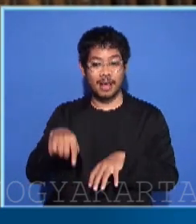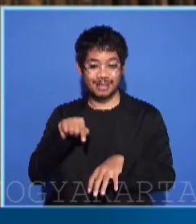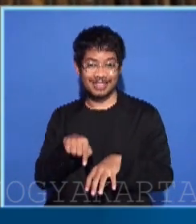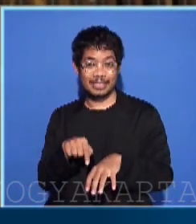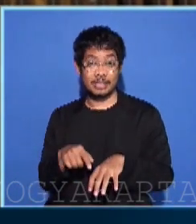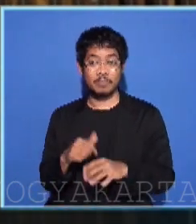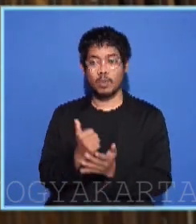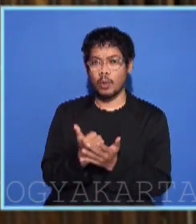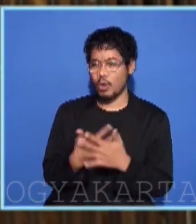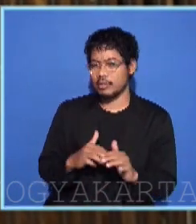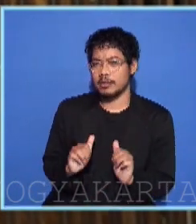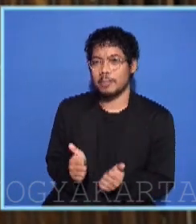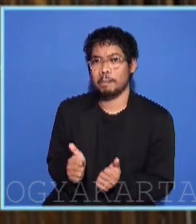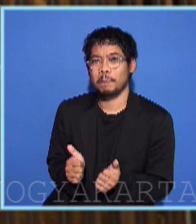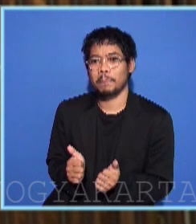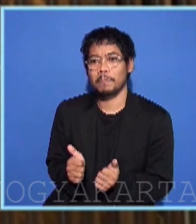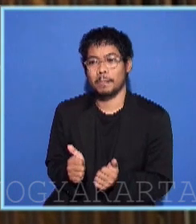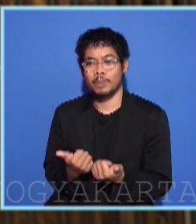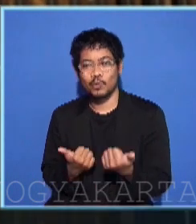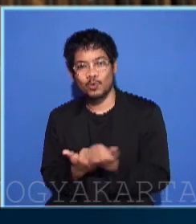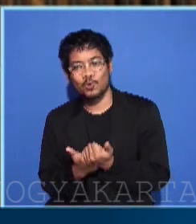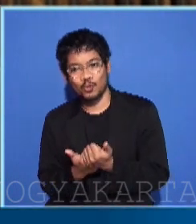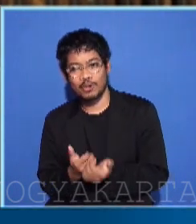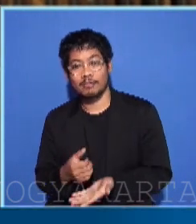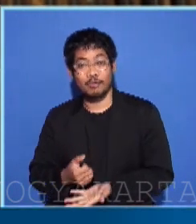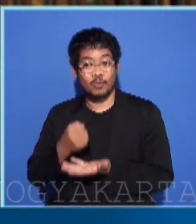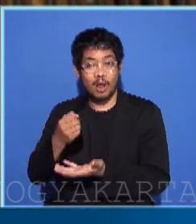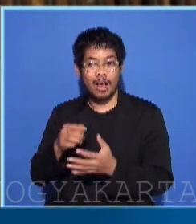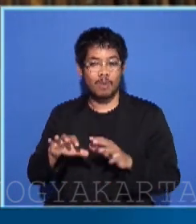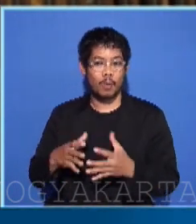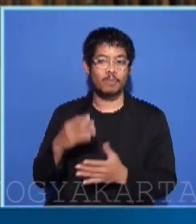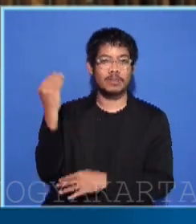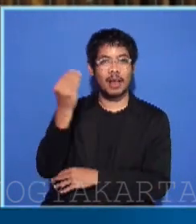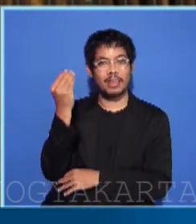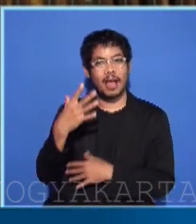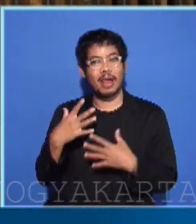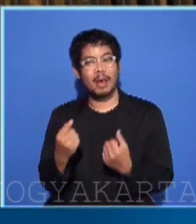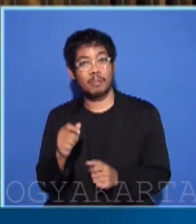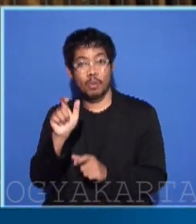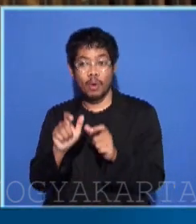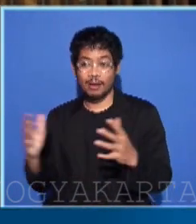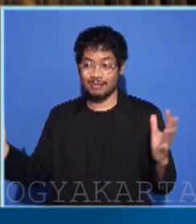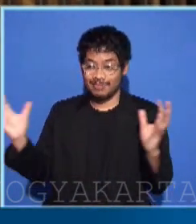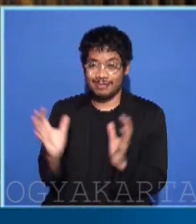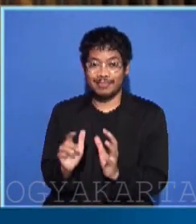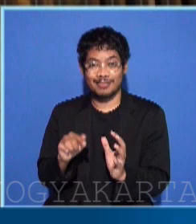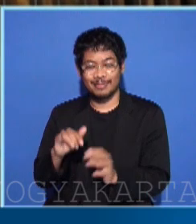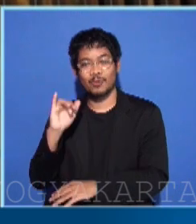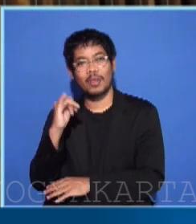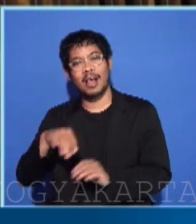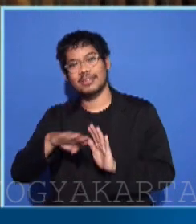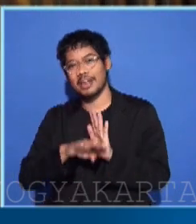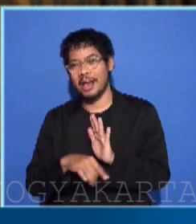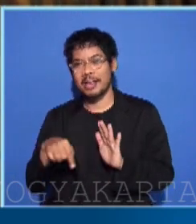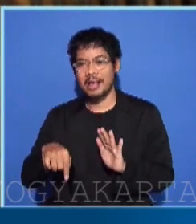mampu memberikan sumbangan pada dunia pariwisata di Jogja. Harapannya mereka yang datang ke Jogja yang ikut event ini,